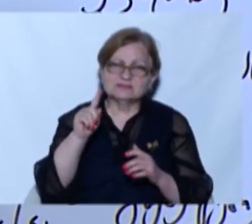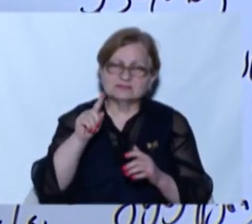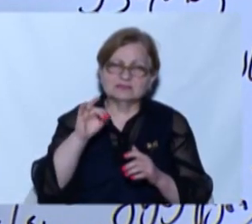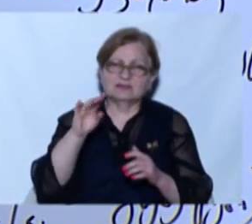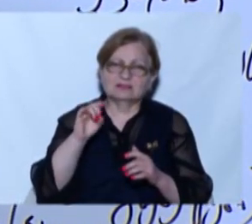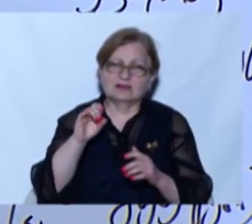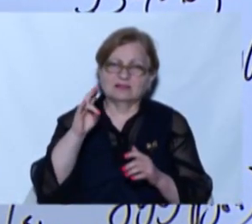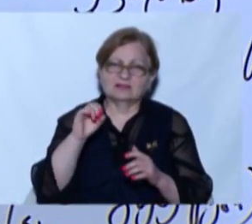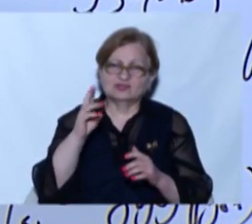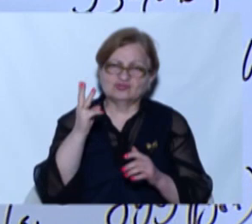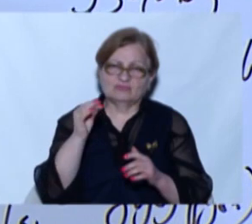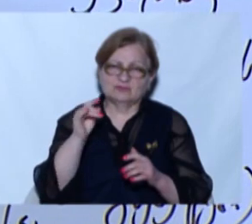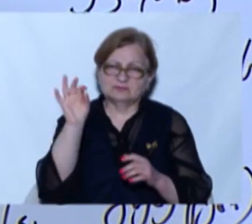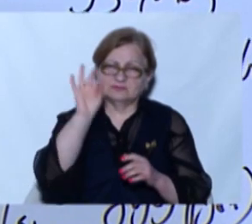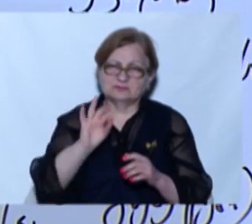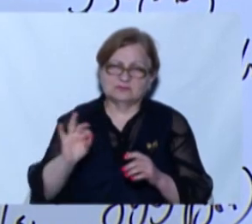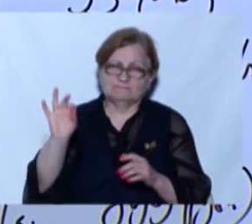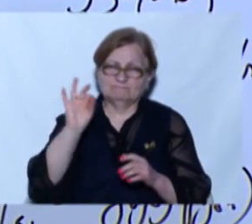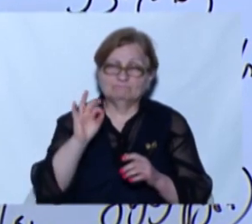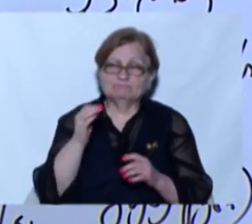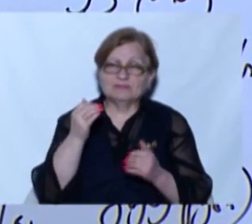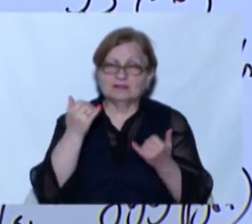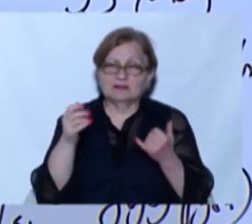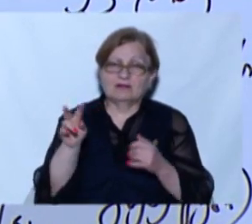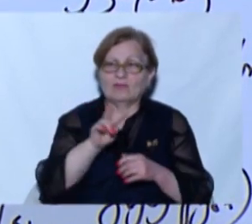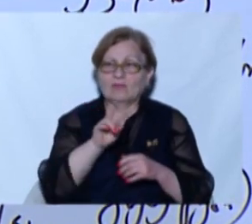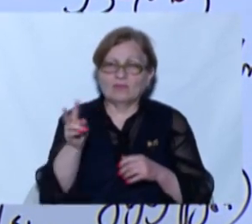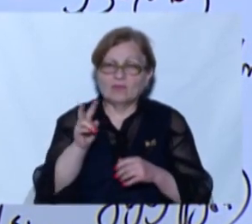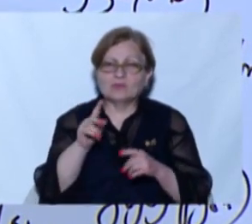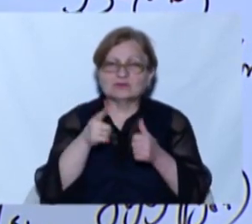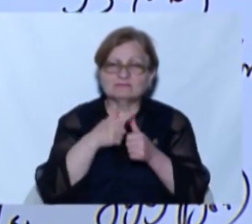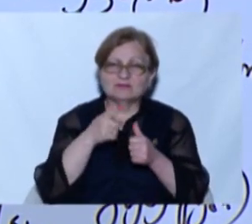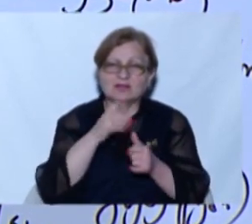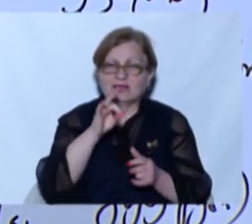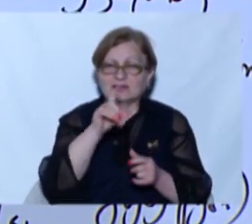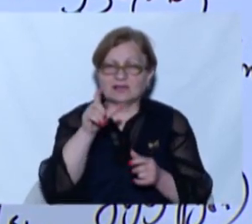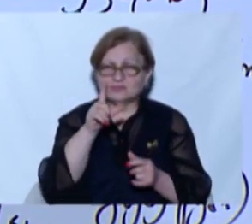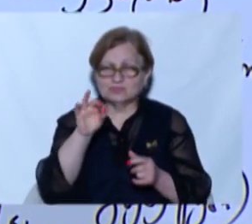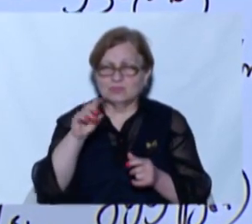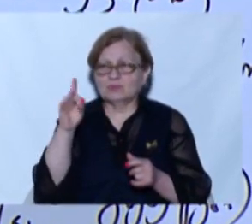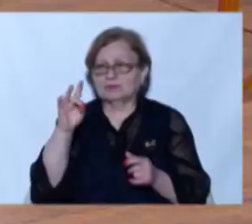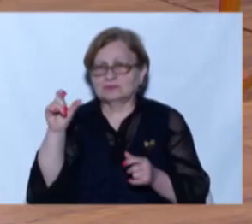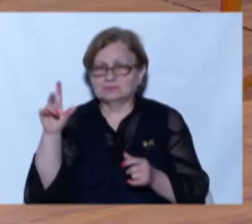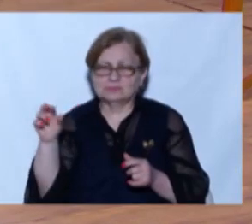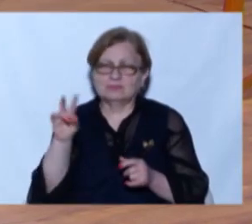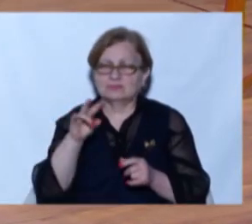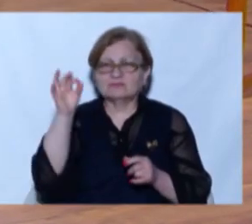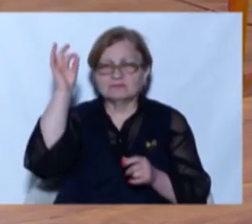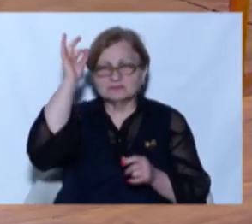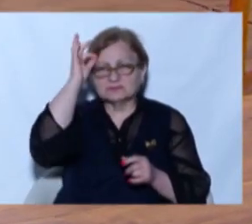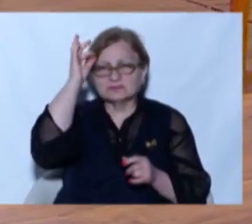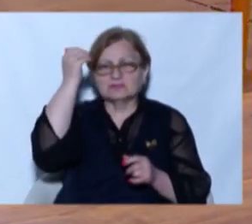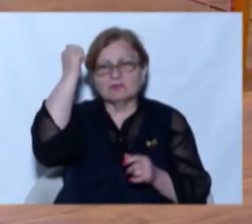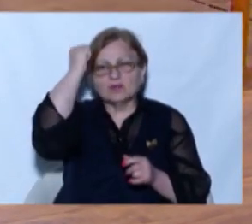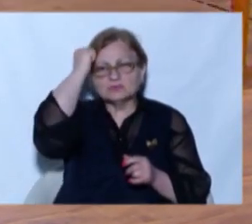მოგონებით, შევეხმიანო ორივე რეზოს, ხსოვნასაც და სახელსაც. რეზო